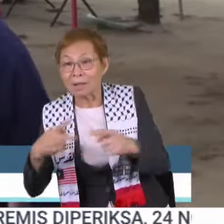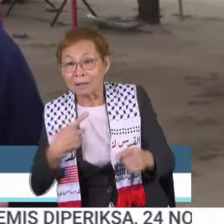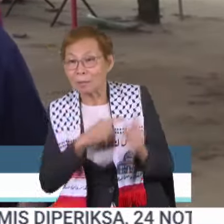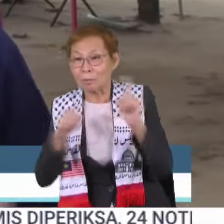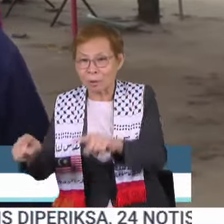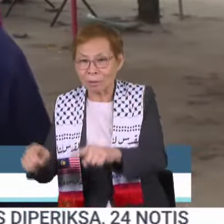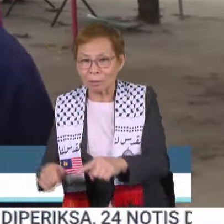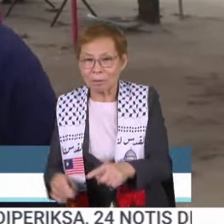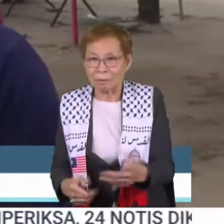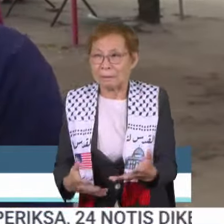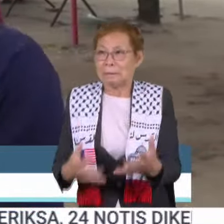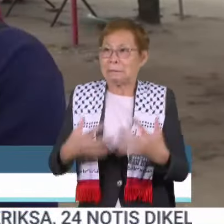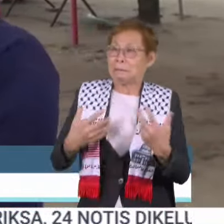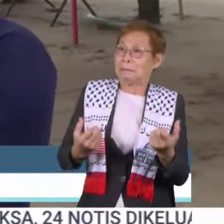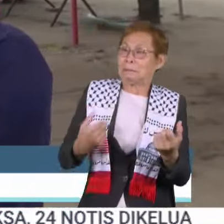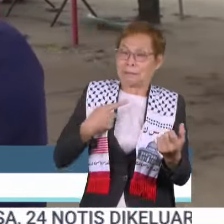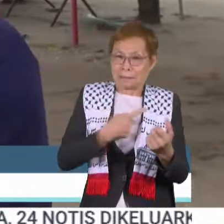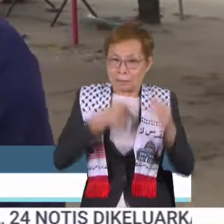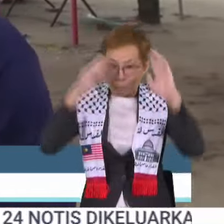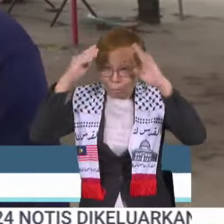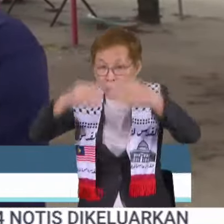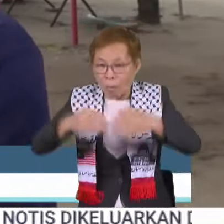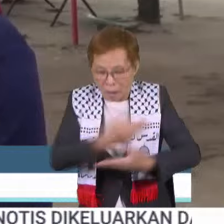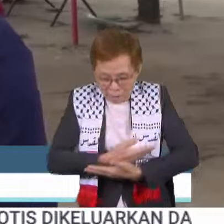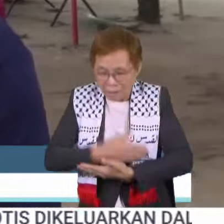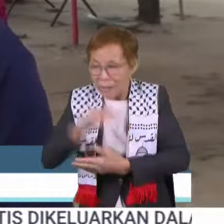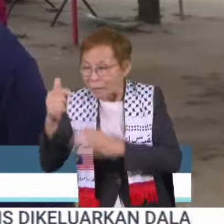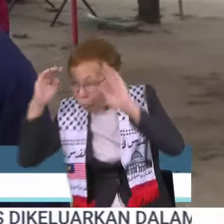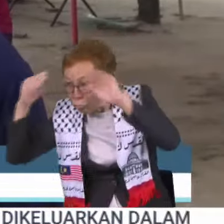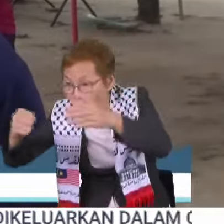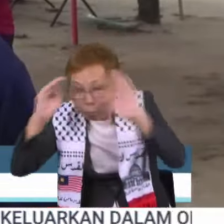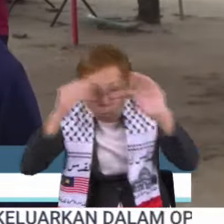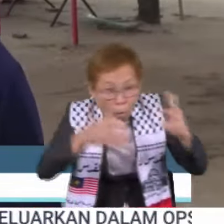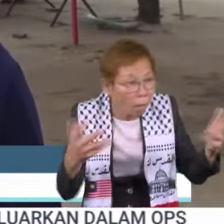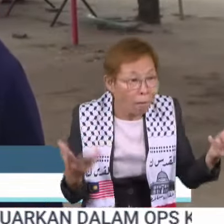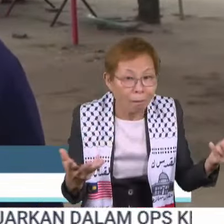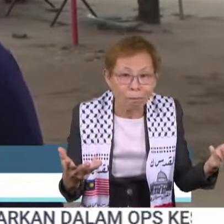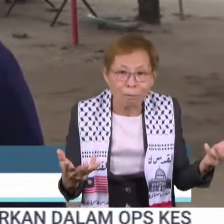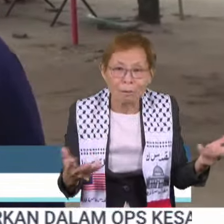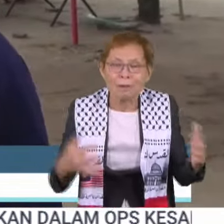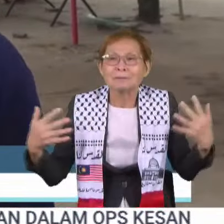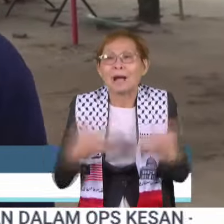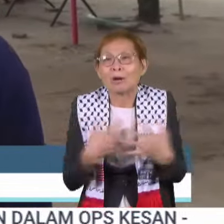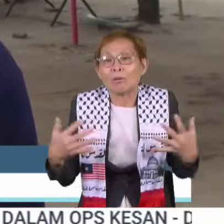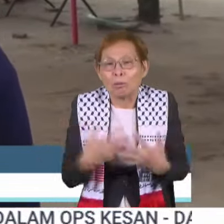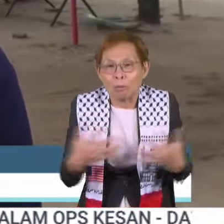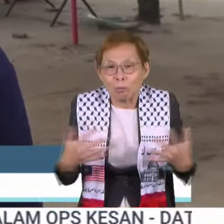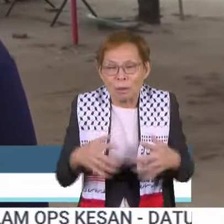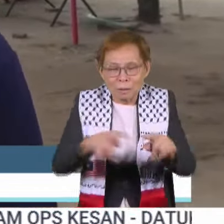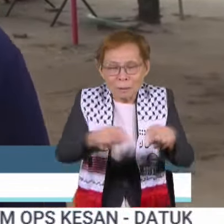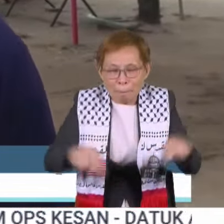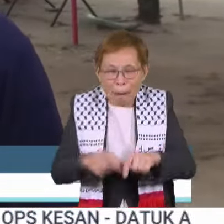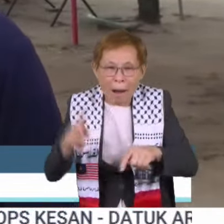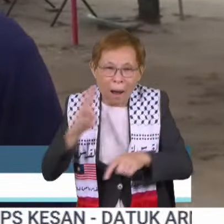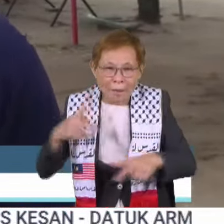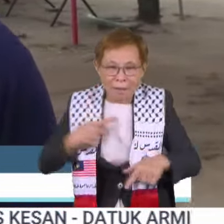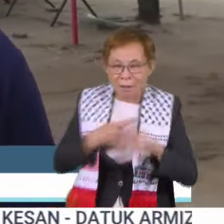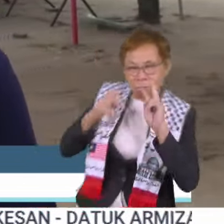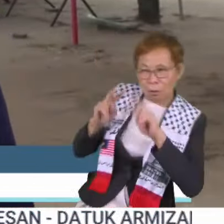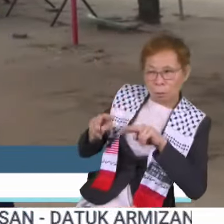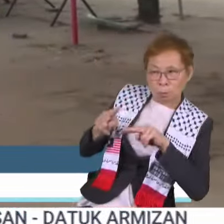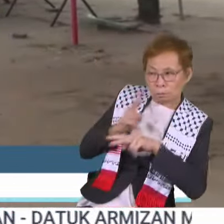nak healing ke apa-apa tapi kita fokus orang anak orang okey macam mana tu takutlah di peri dekat tempat air tu macam kita